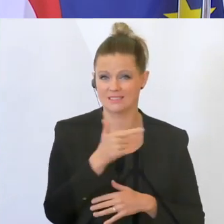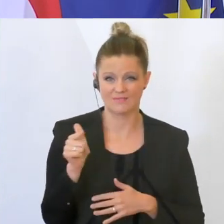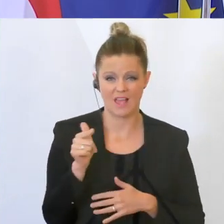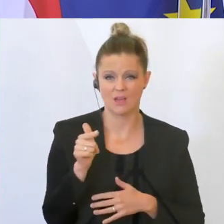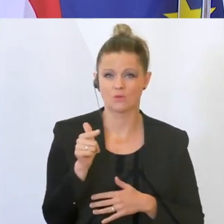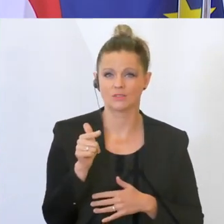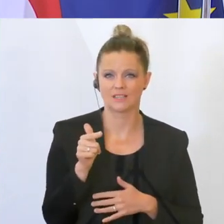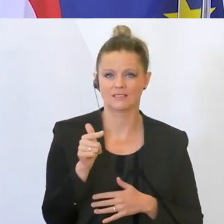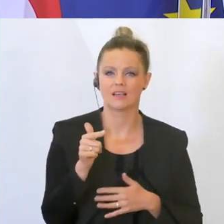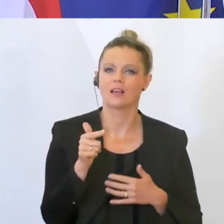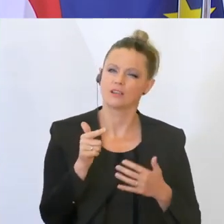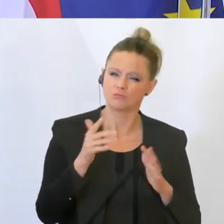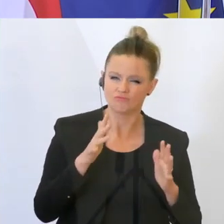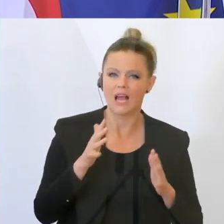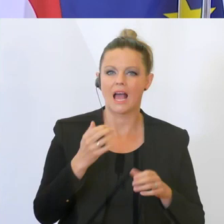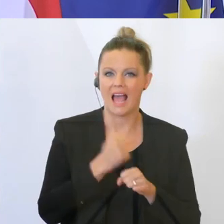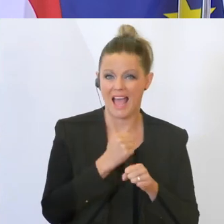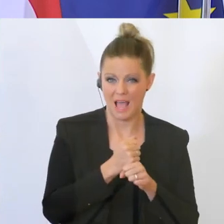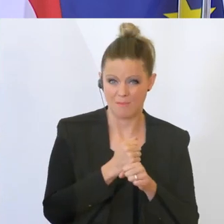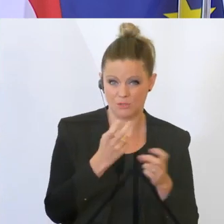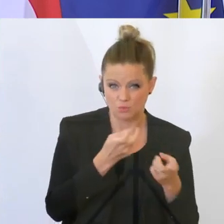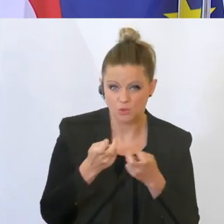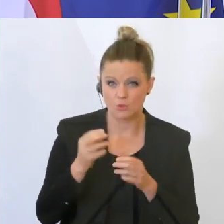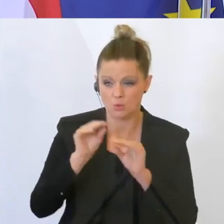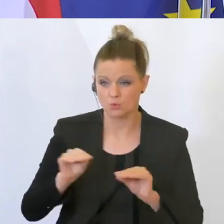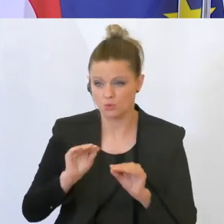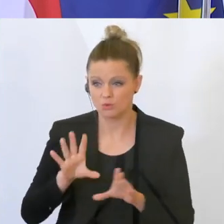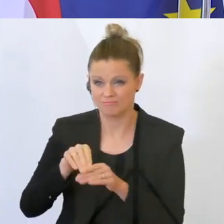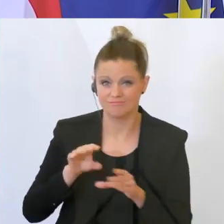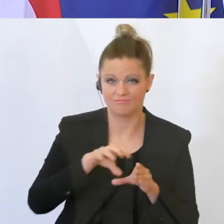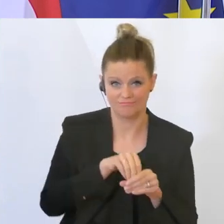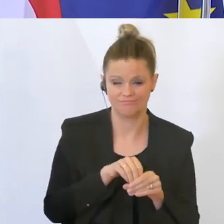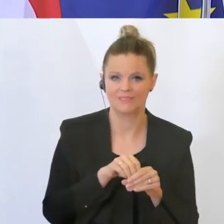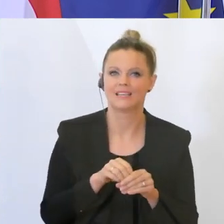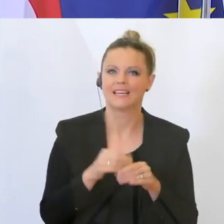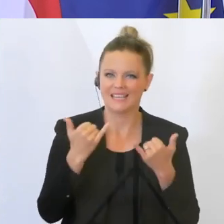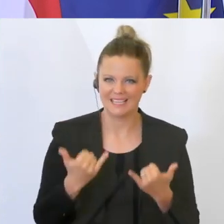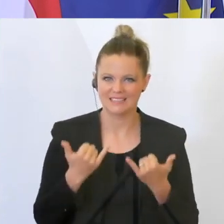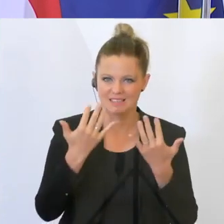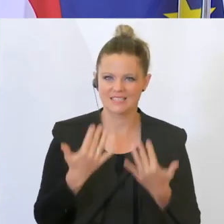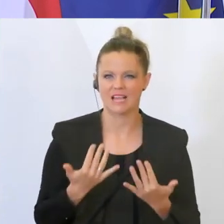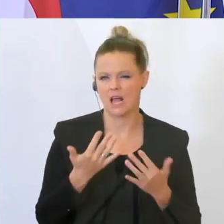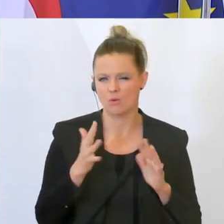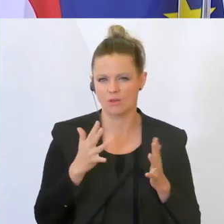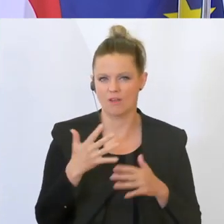588.205 arbeitssuchenden Menschen und in Schulungsbefindenden Menschen ist die Zahl der Arbeitslosen um